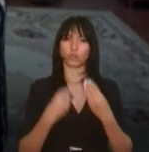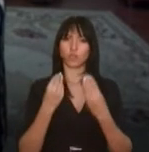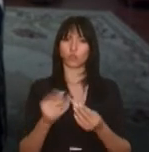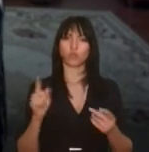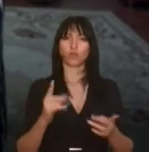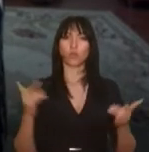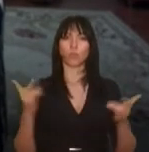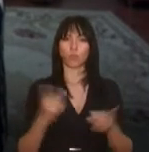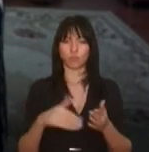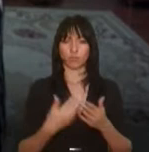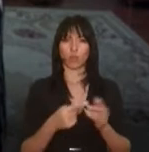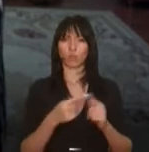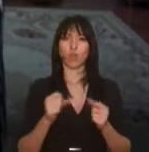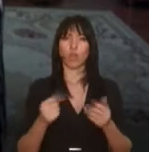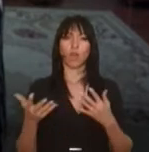дитини.